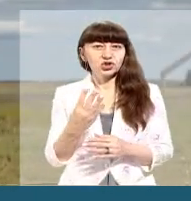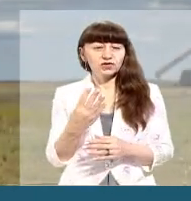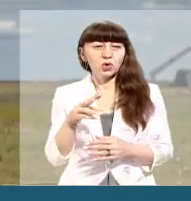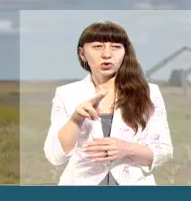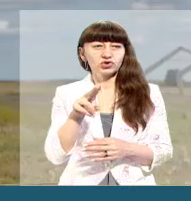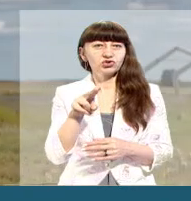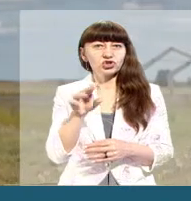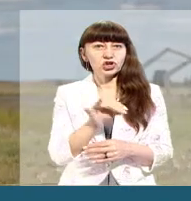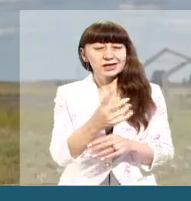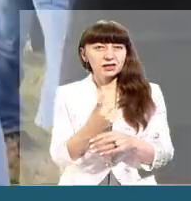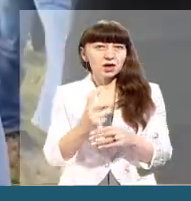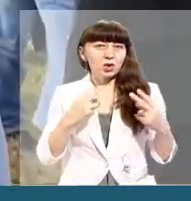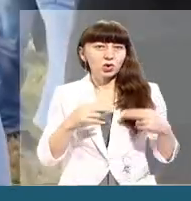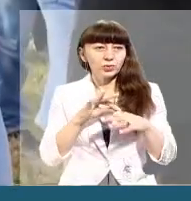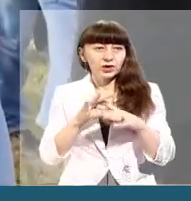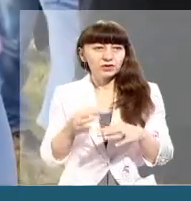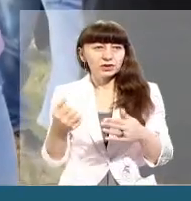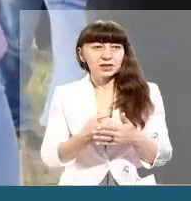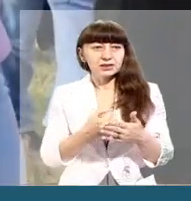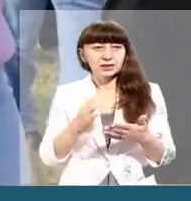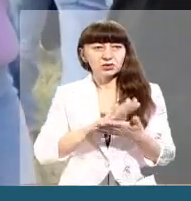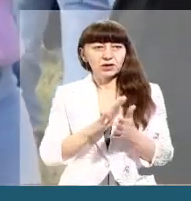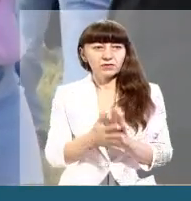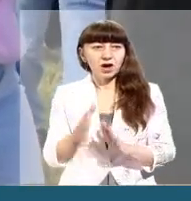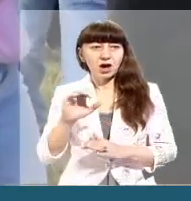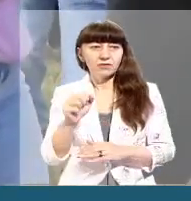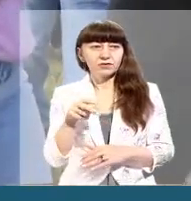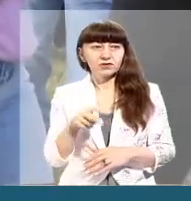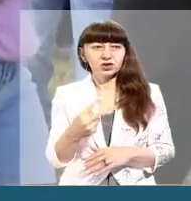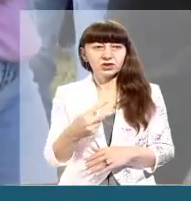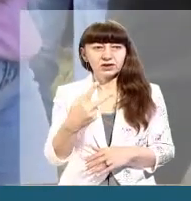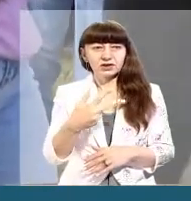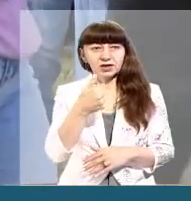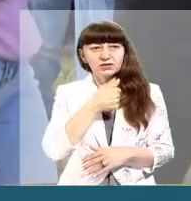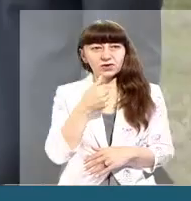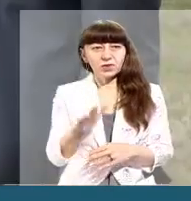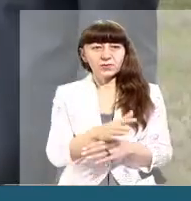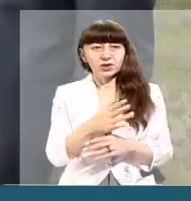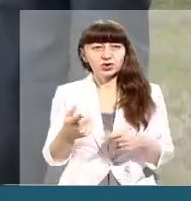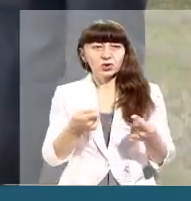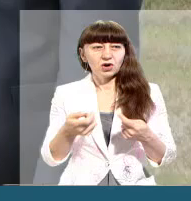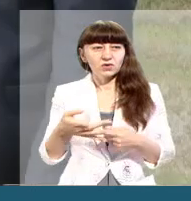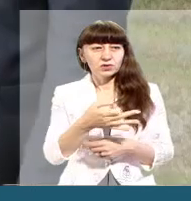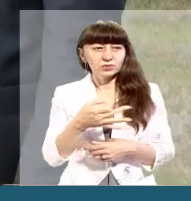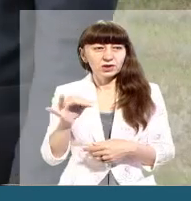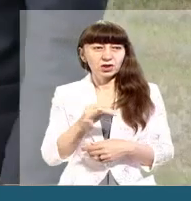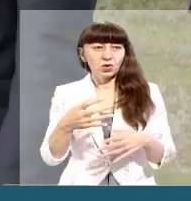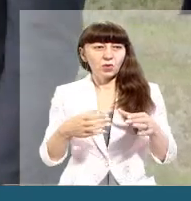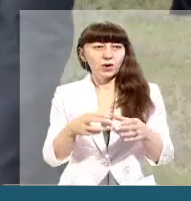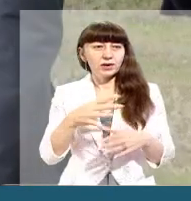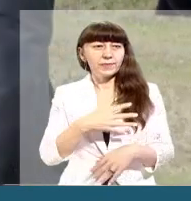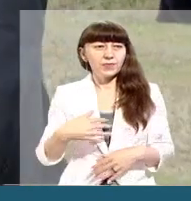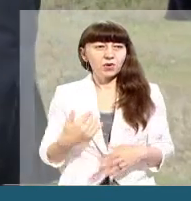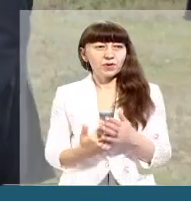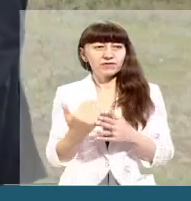что данная работа была проведена в рамках достигнутой договоренности в августе 2023 года между руководством области и компании «Билайн»